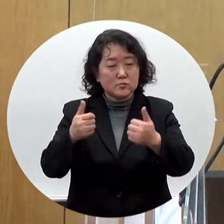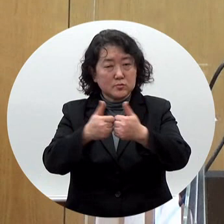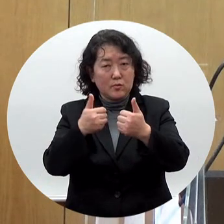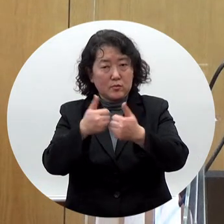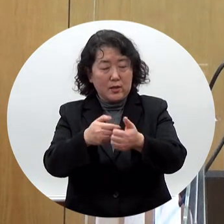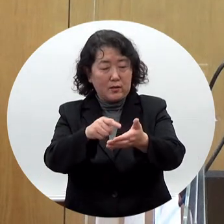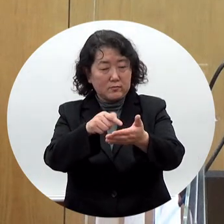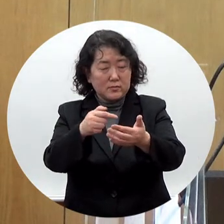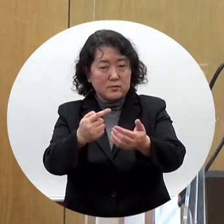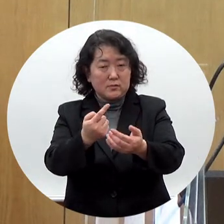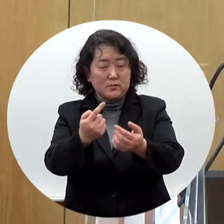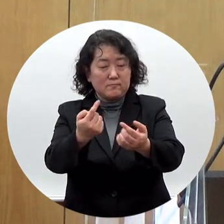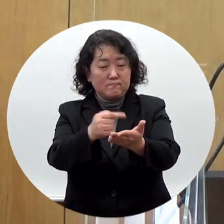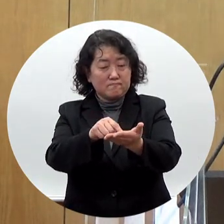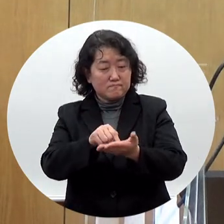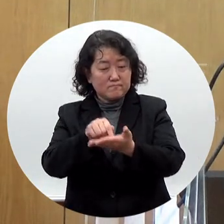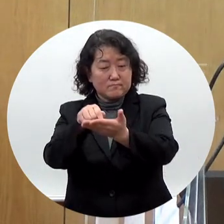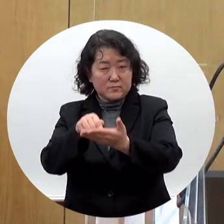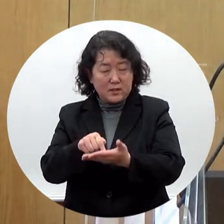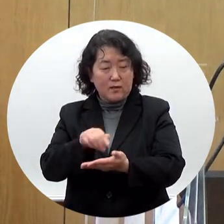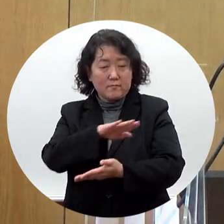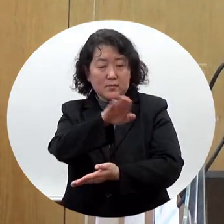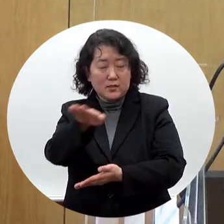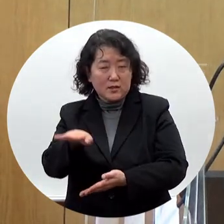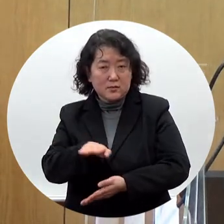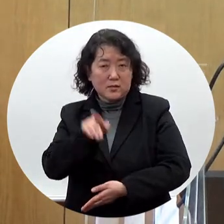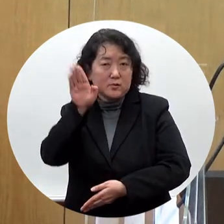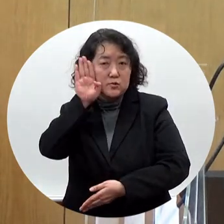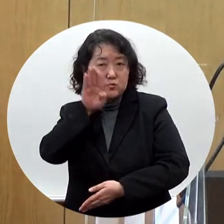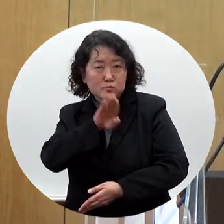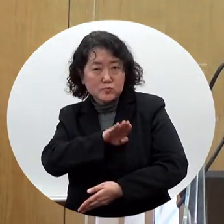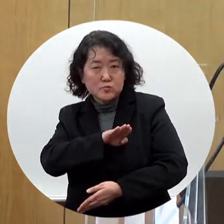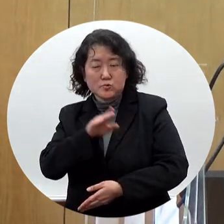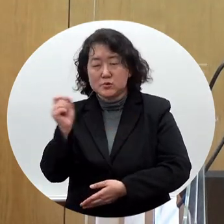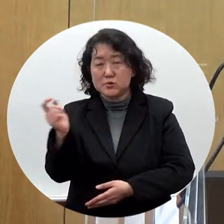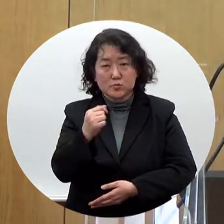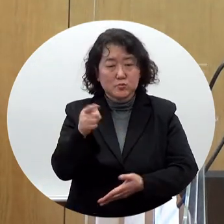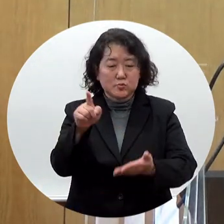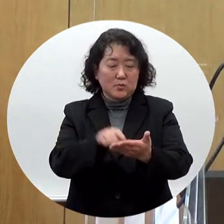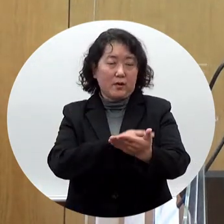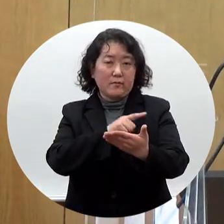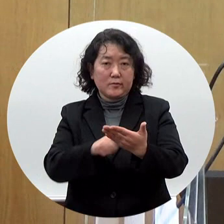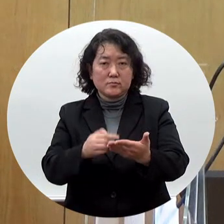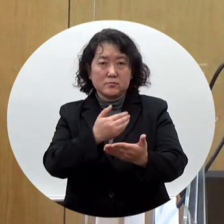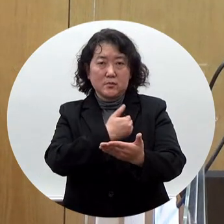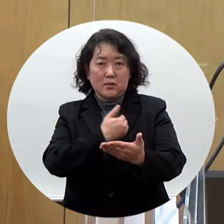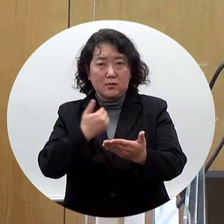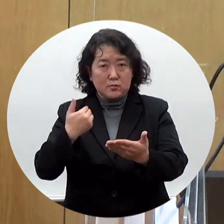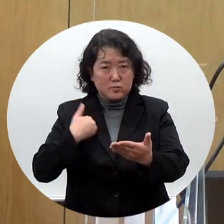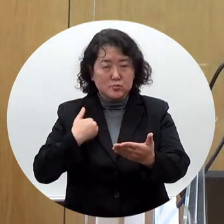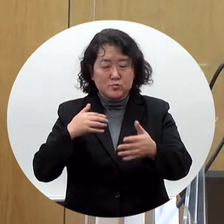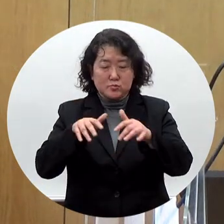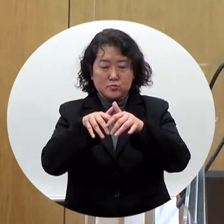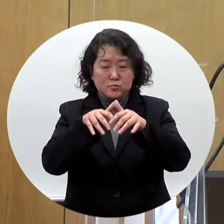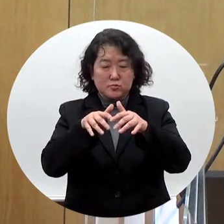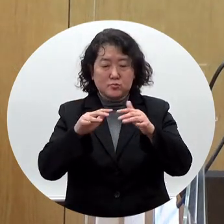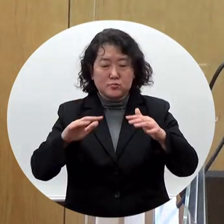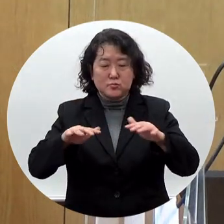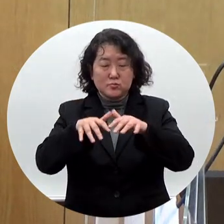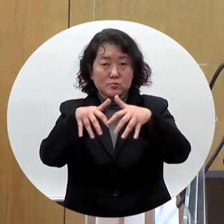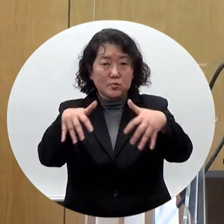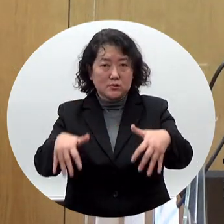いた皆様に寄り添いながら、ワンストップで早期解決を図る組織でございま